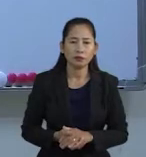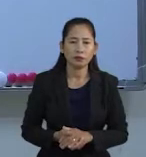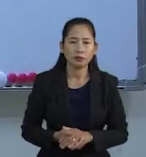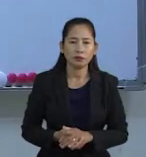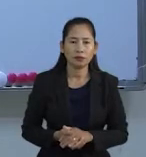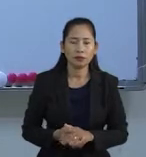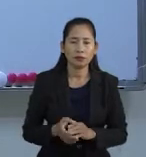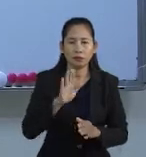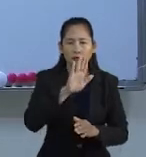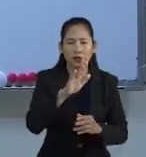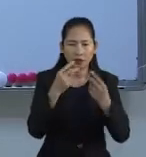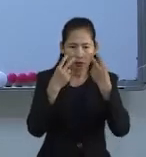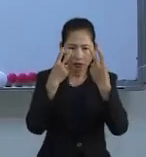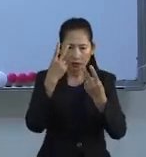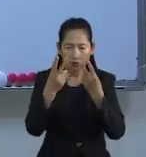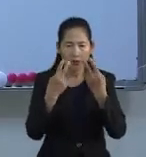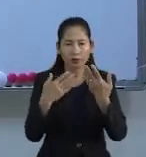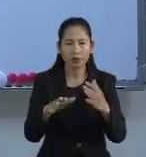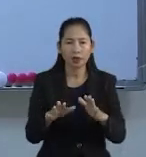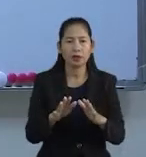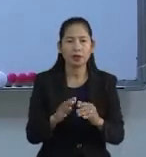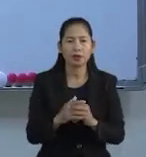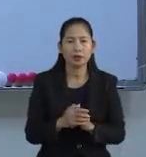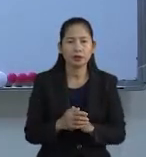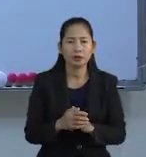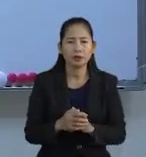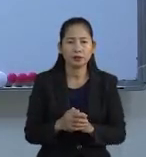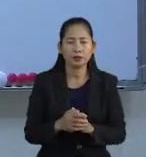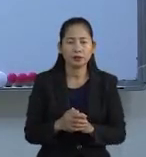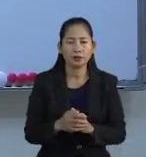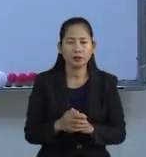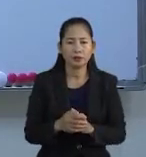con ăn sẽ kết mớ hay ăn tí tí chân là con á